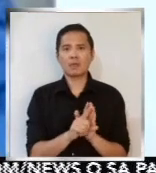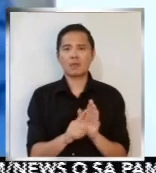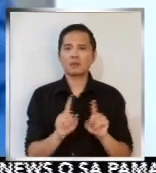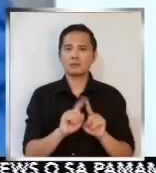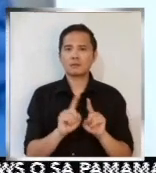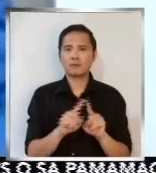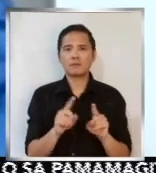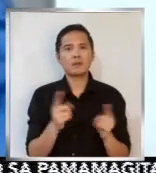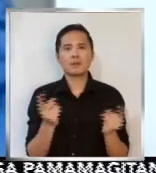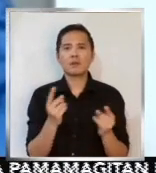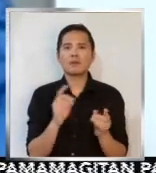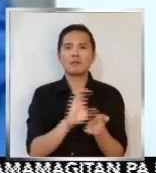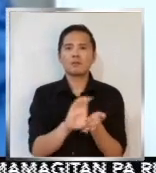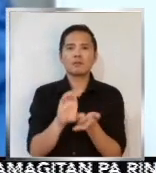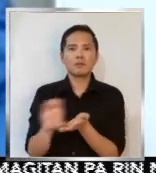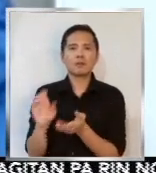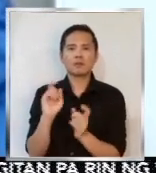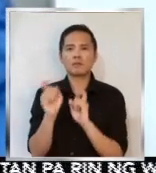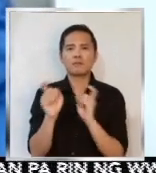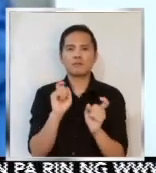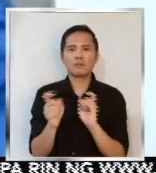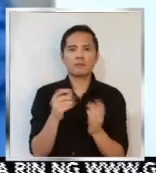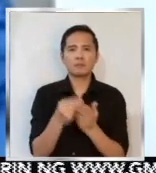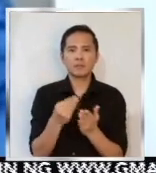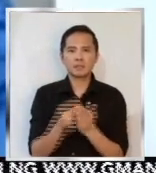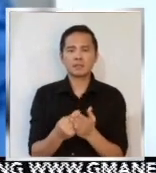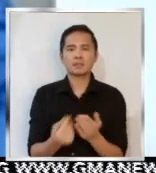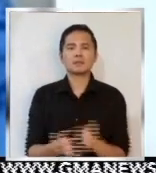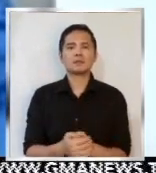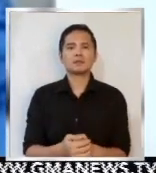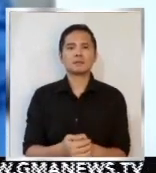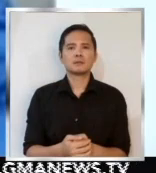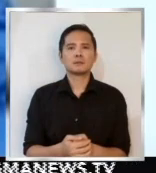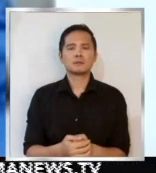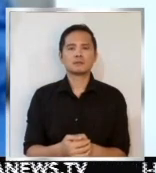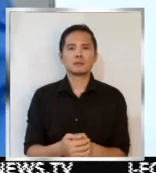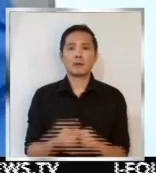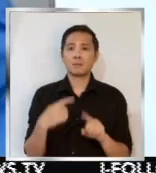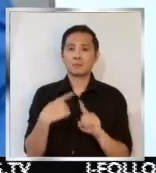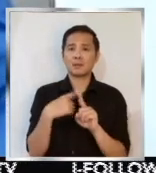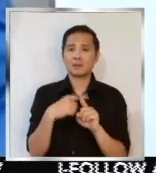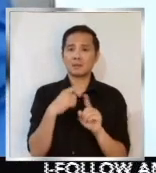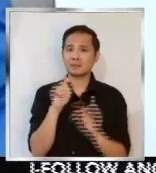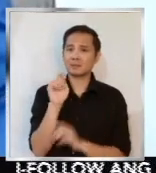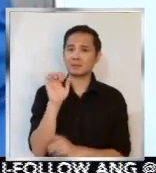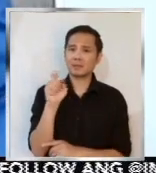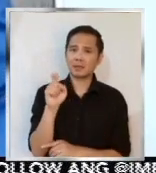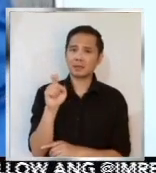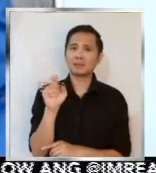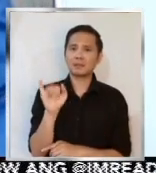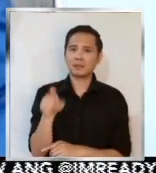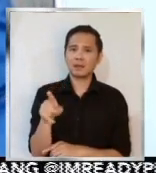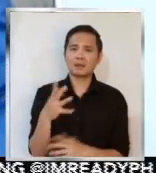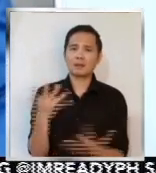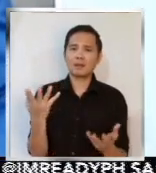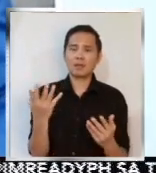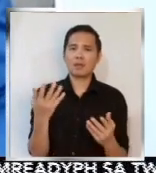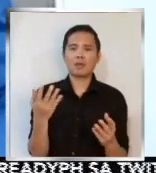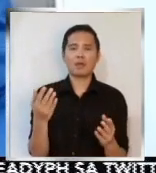sa pag-withhold ng yung hindi pag-withhold ng taxes at pag-abono gamit yung corporate